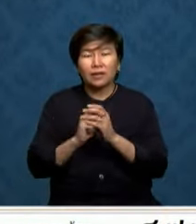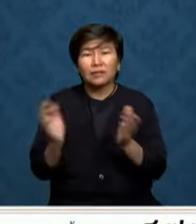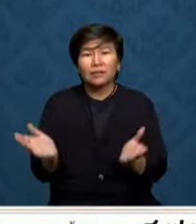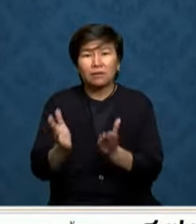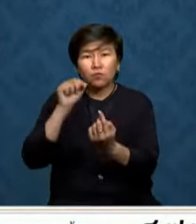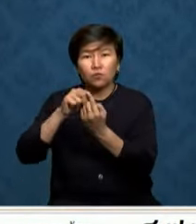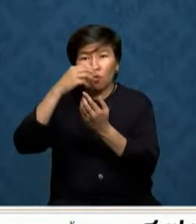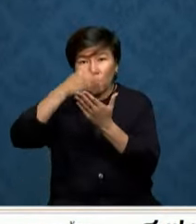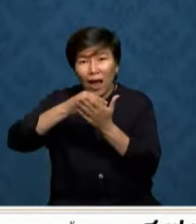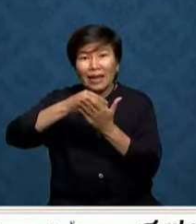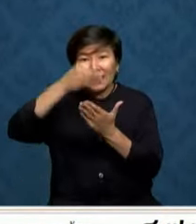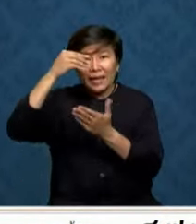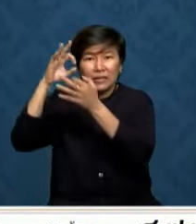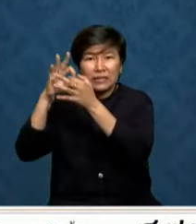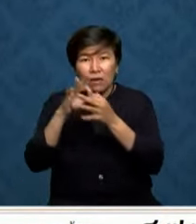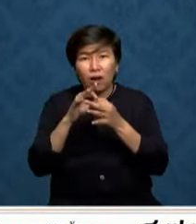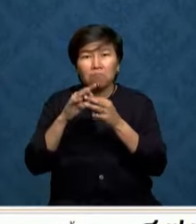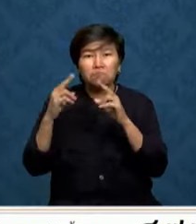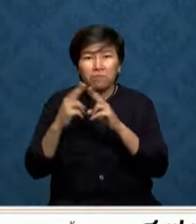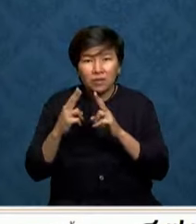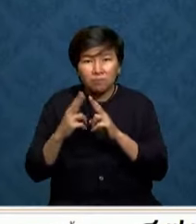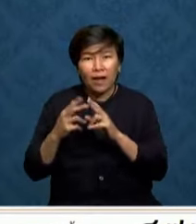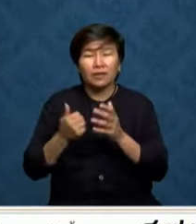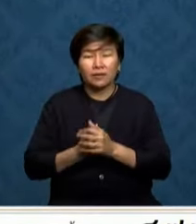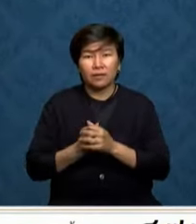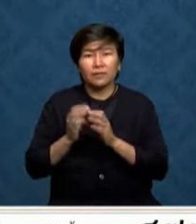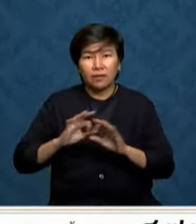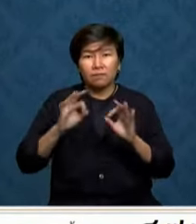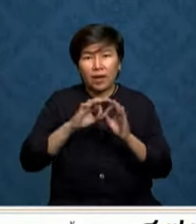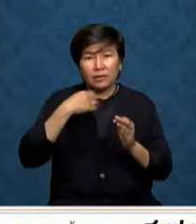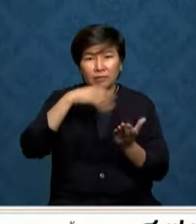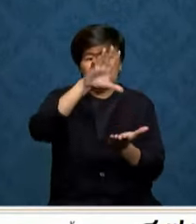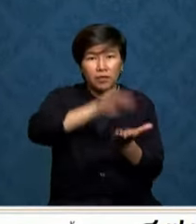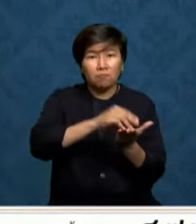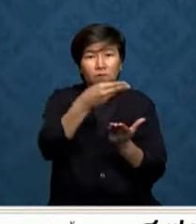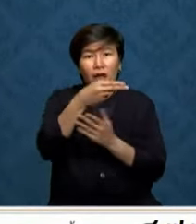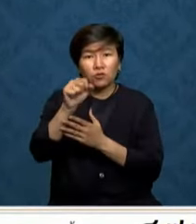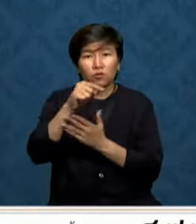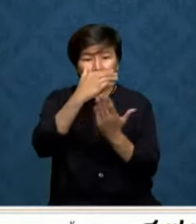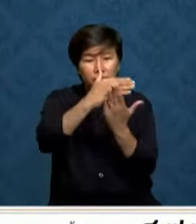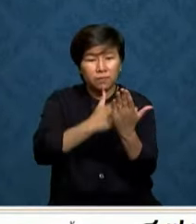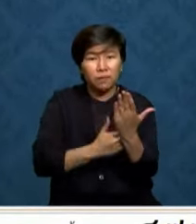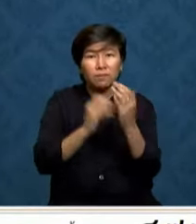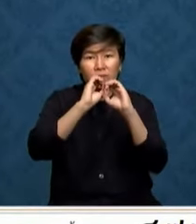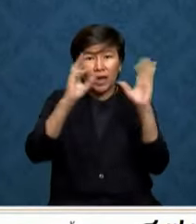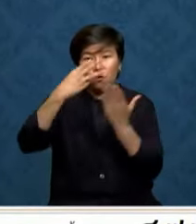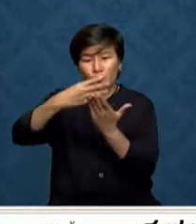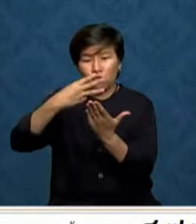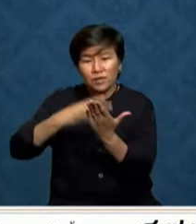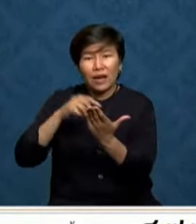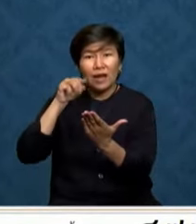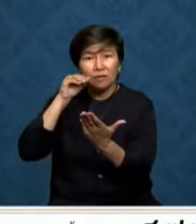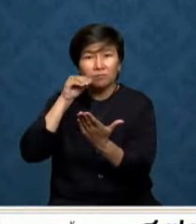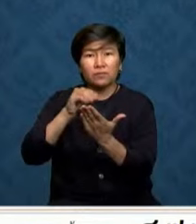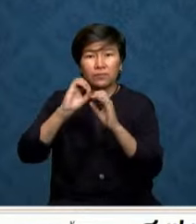เรื่องเพศสัมพันธ์เราจะต้องมีมีบทมีหลักสูตรที่ชัดเจนมีเนื้อมีวิชาที่ส่งเสริมให้ลูก